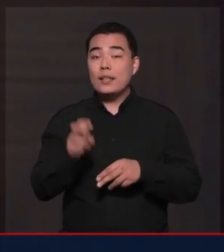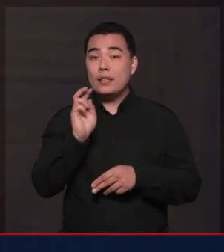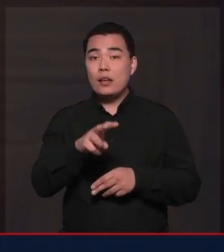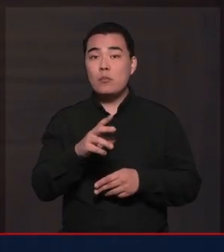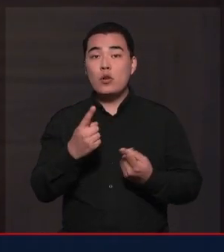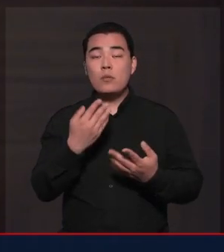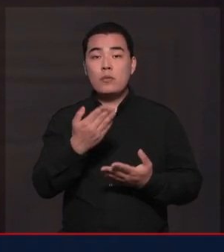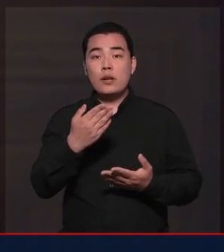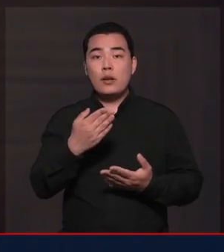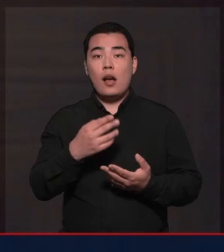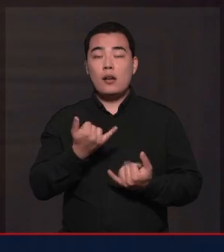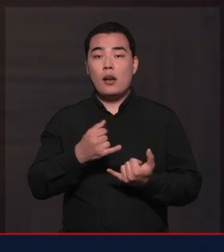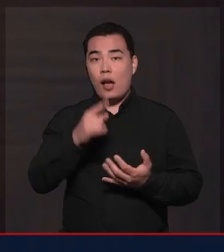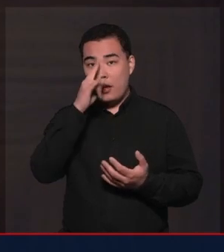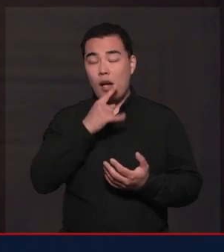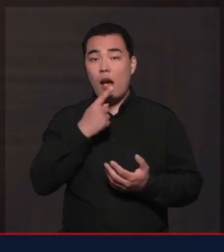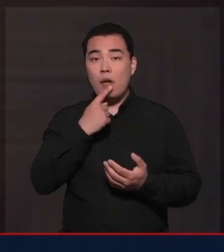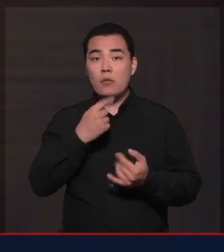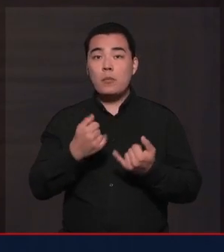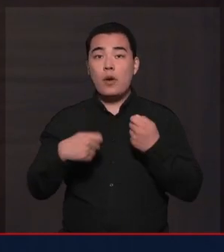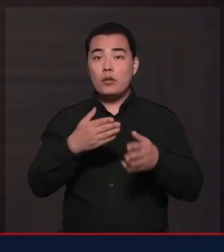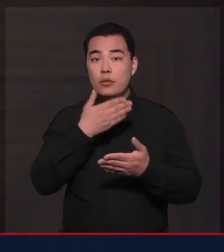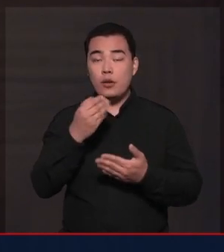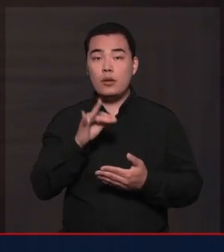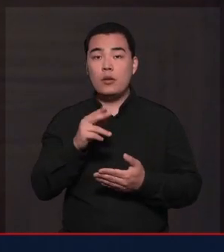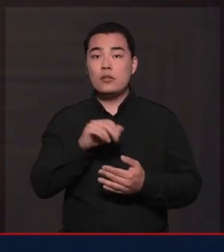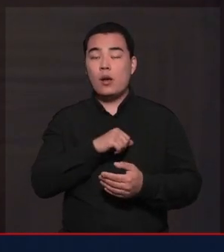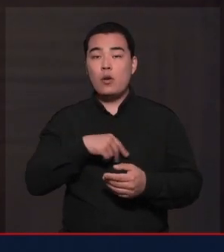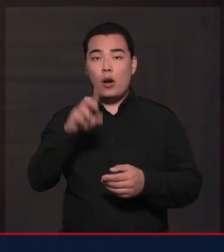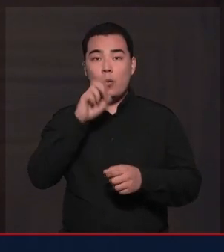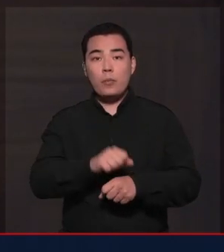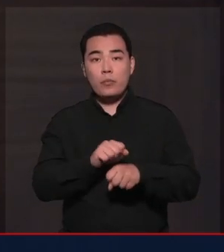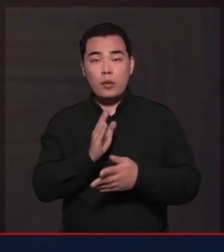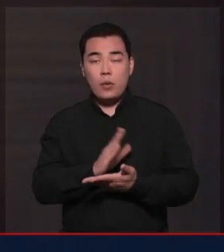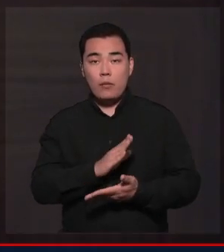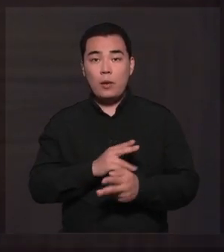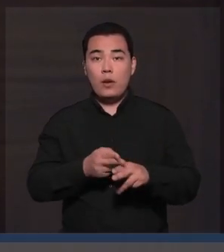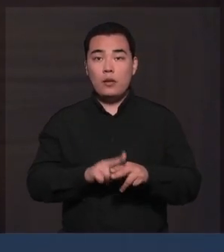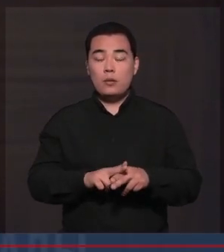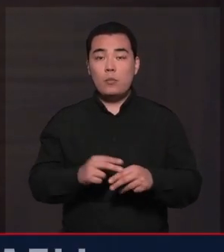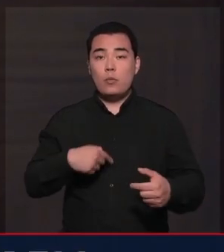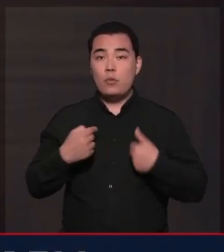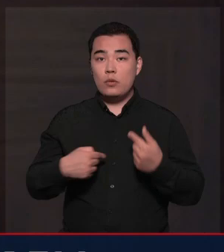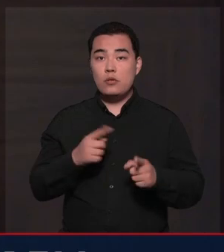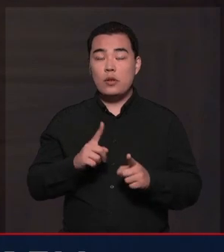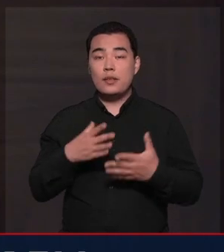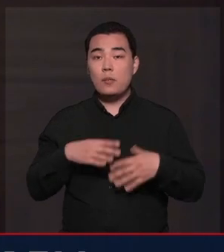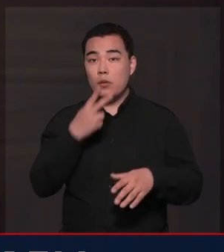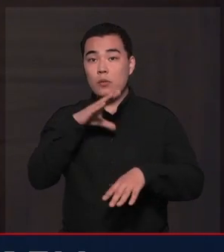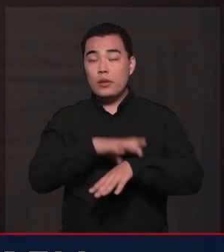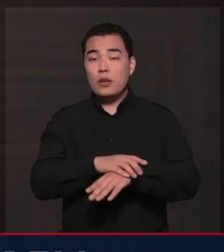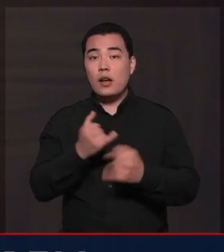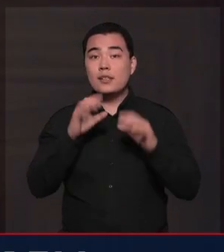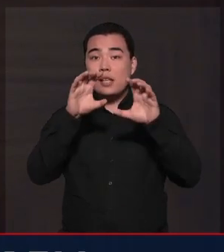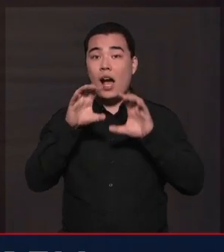мемлекеттік тілде қызмет көрсетпейсің дейді, содан дау шығады, содан қоғам шулайды. Оның кеселі неде? Бізде ешбір жерде анықталмаған мемлекет,